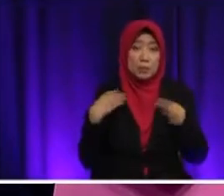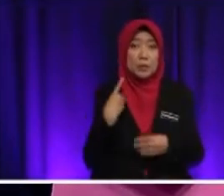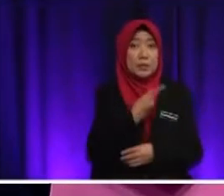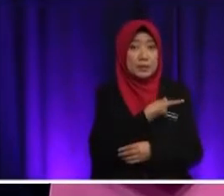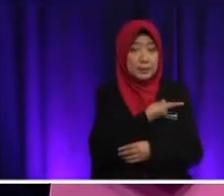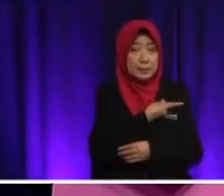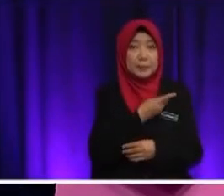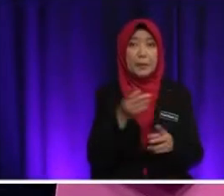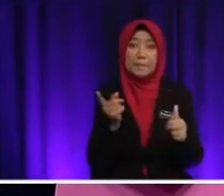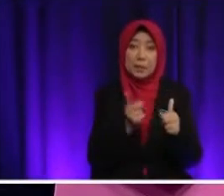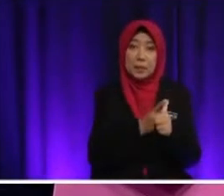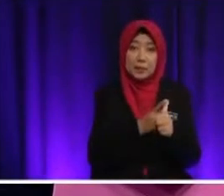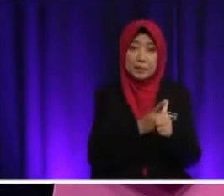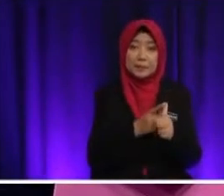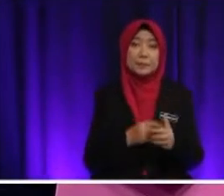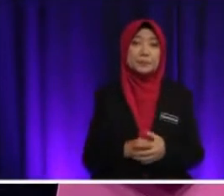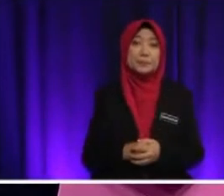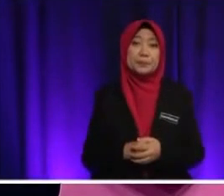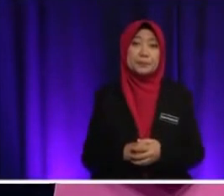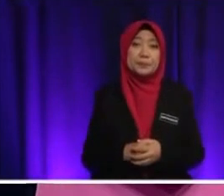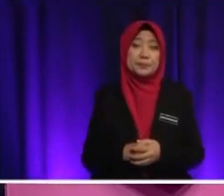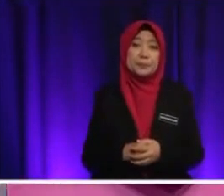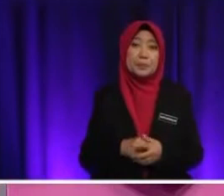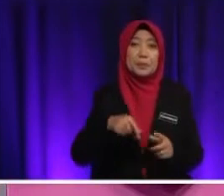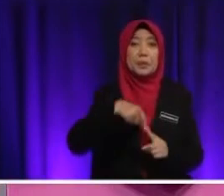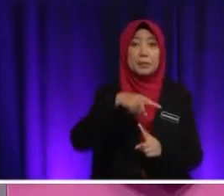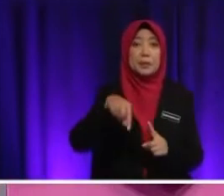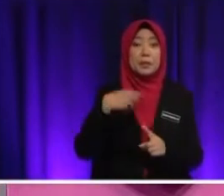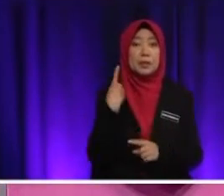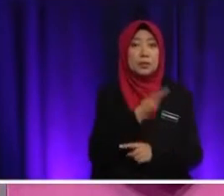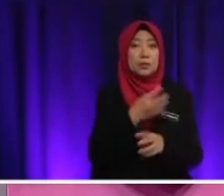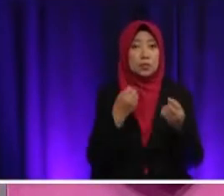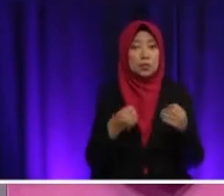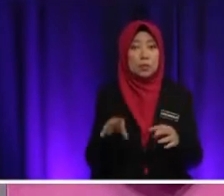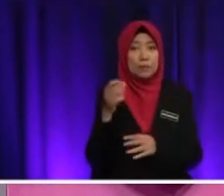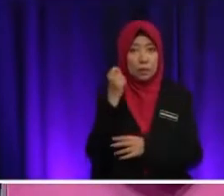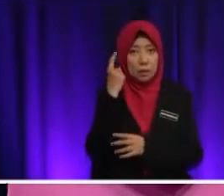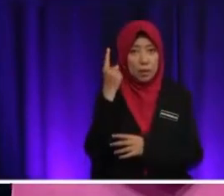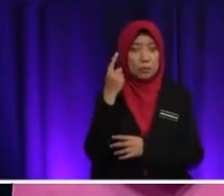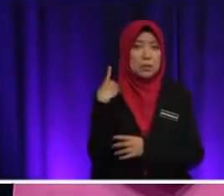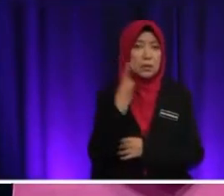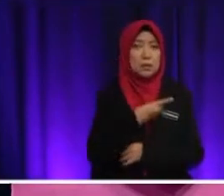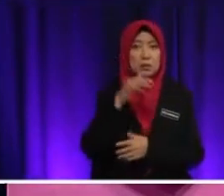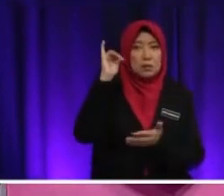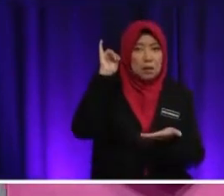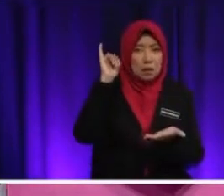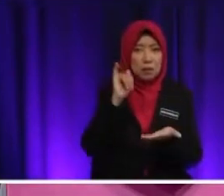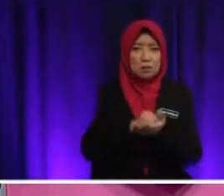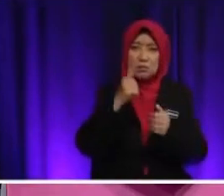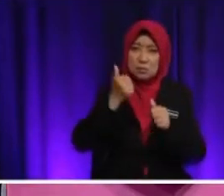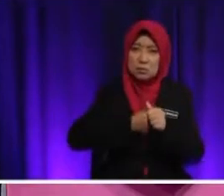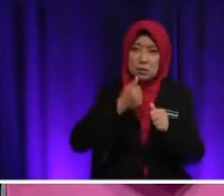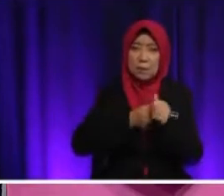sebagainya. Yang pertama kita tengok dekat sini. Bila kita memahami sunnatullah, kita yakin setiap yang berlaku